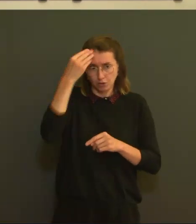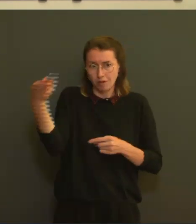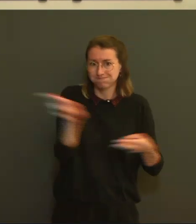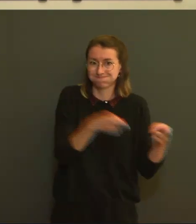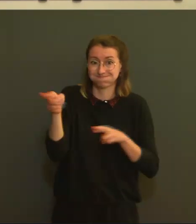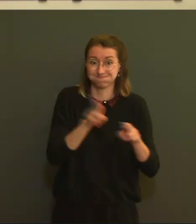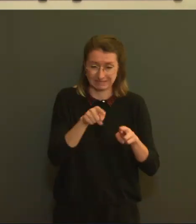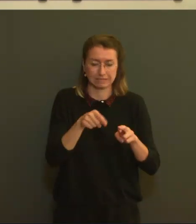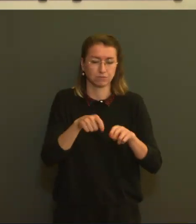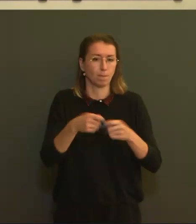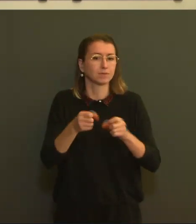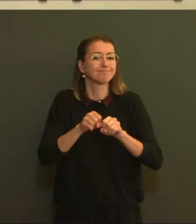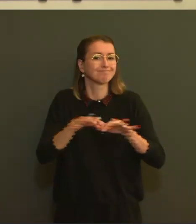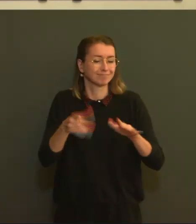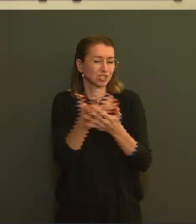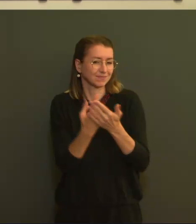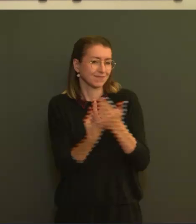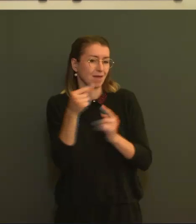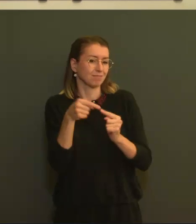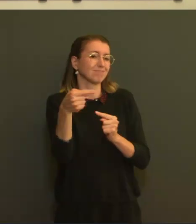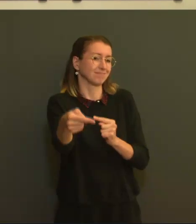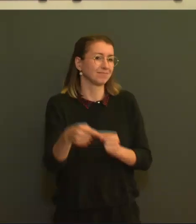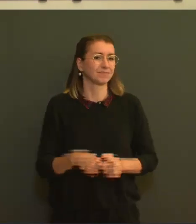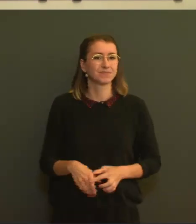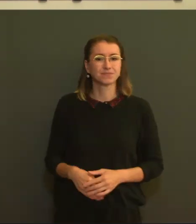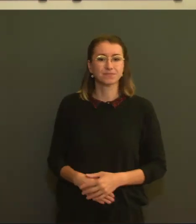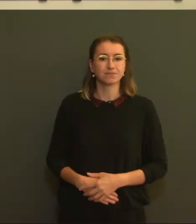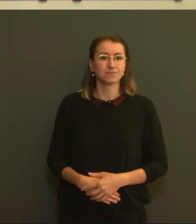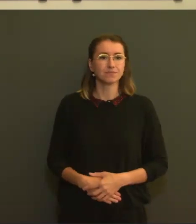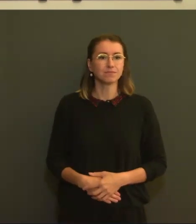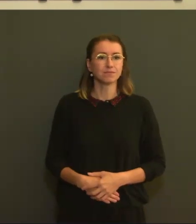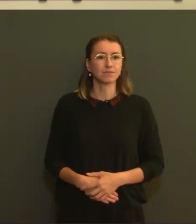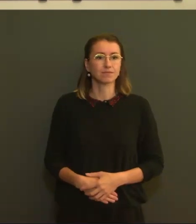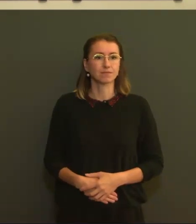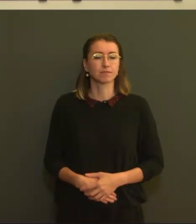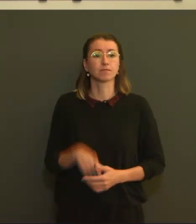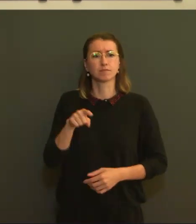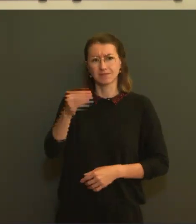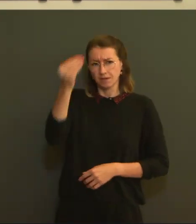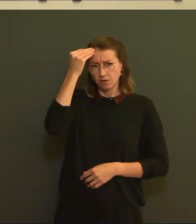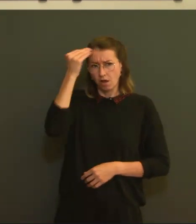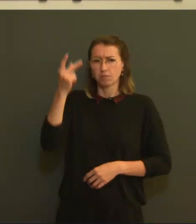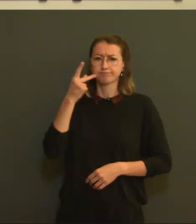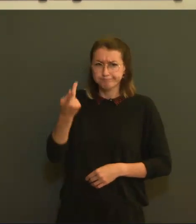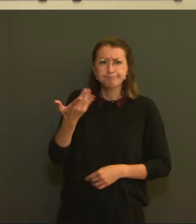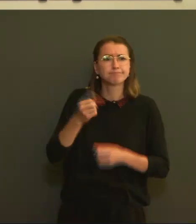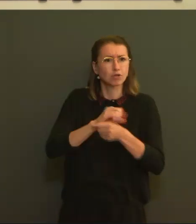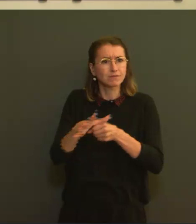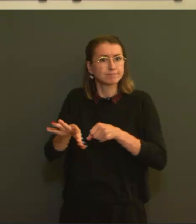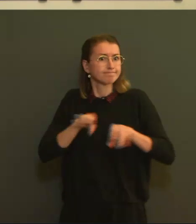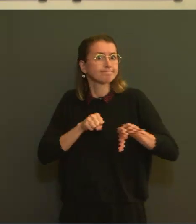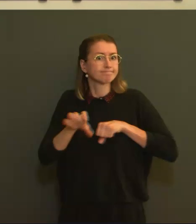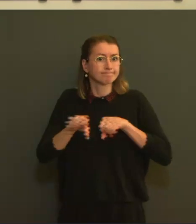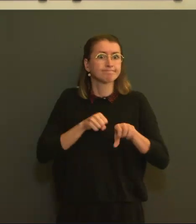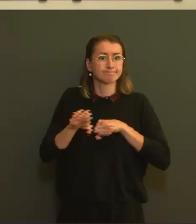La conséquence de la détection de cas positifs à l'école a été la mise en quarantaine préventive de